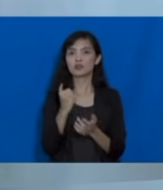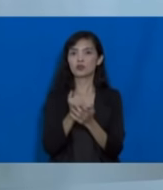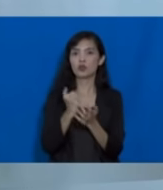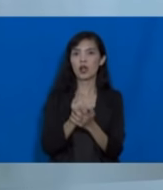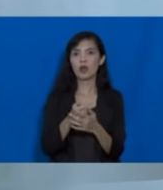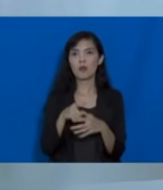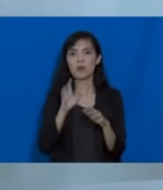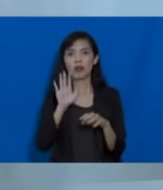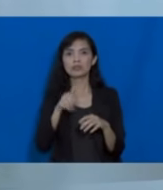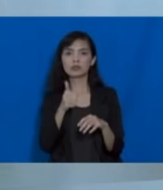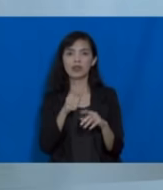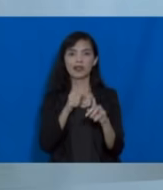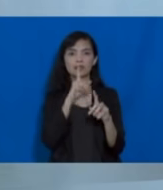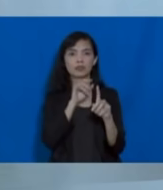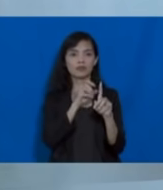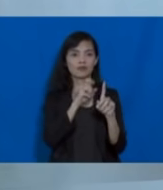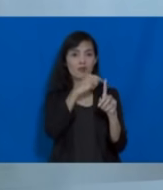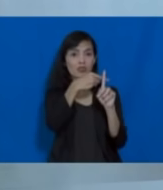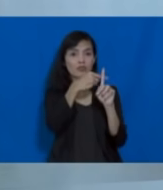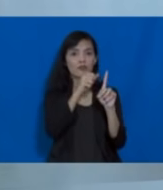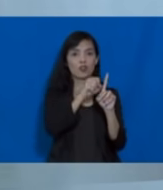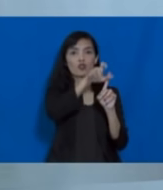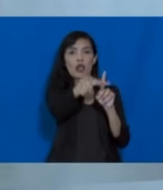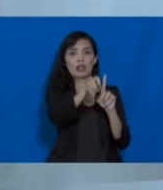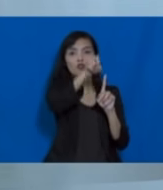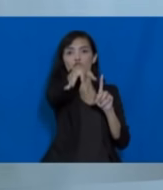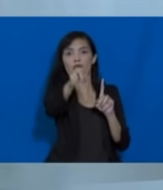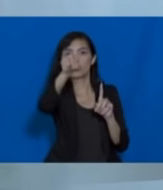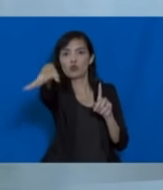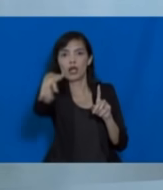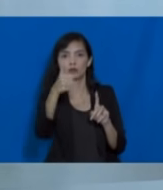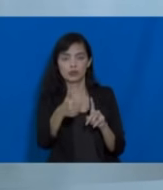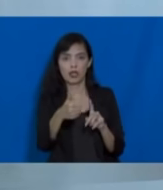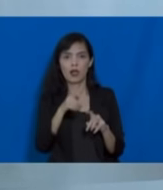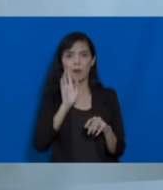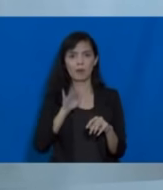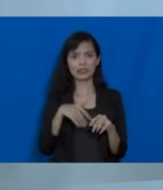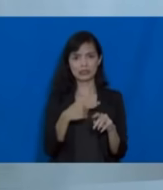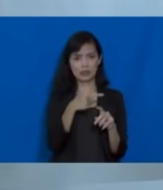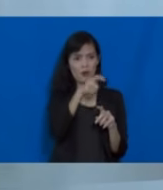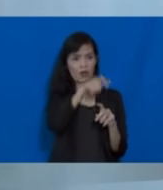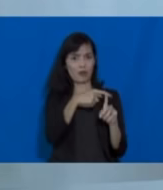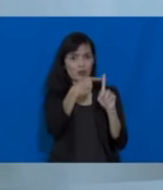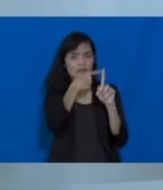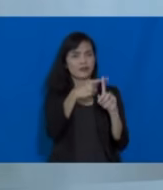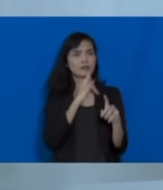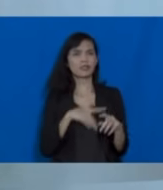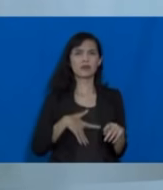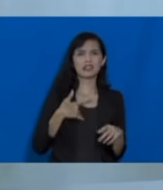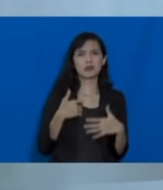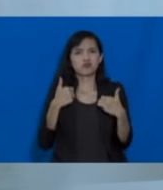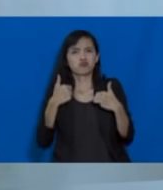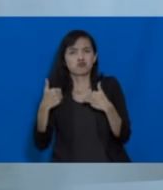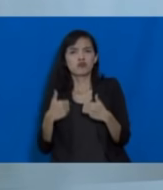terjadi penularan Hai masih ada kasus positif tanpa gejala yang